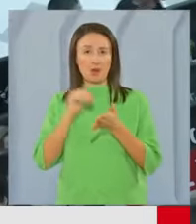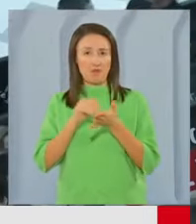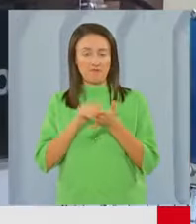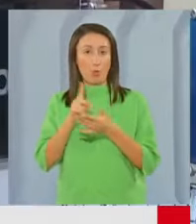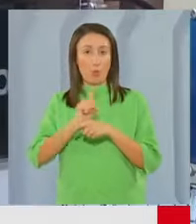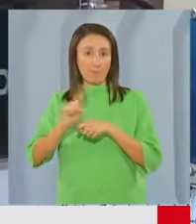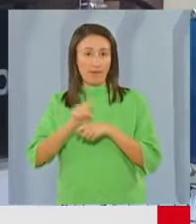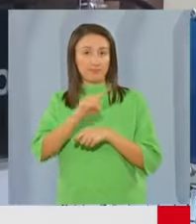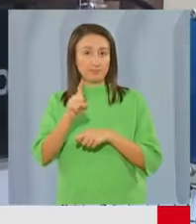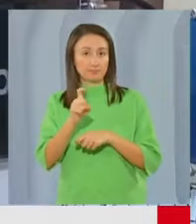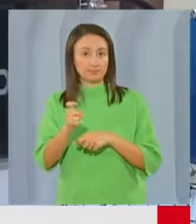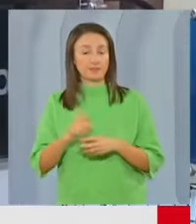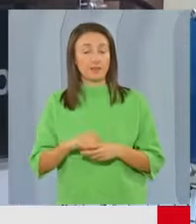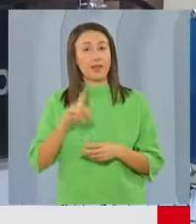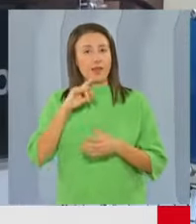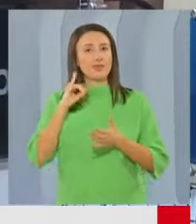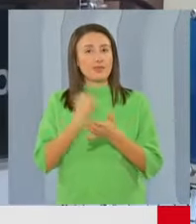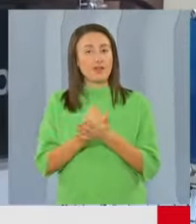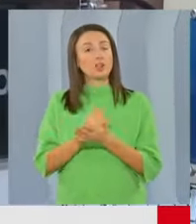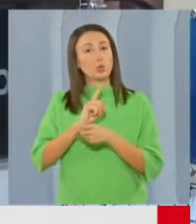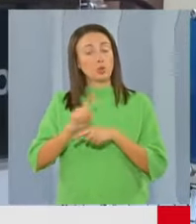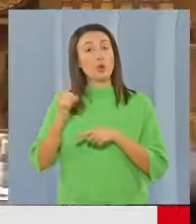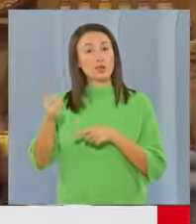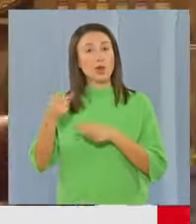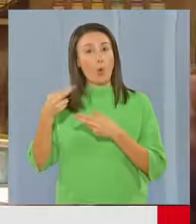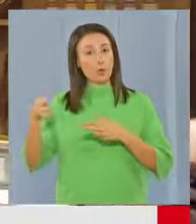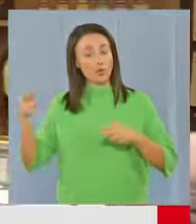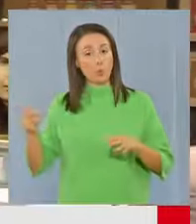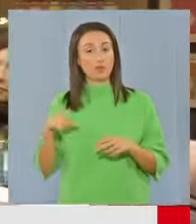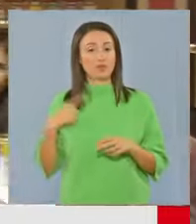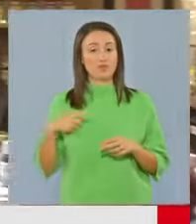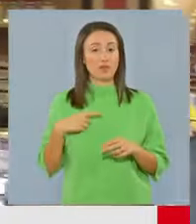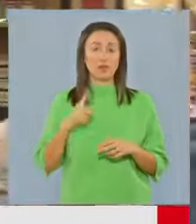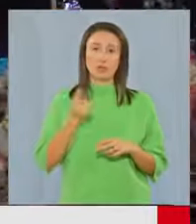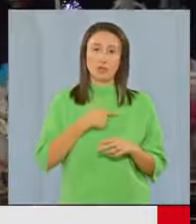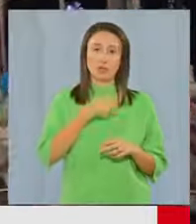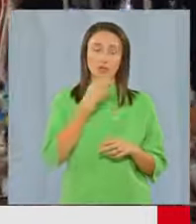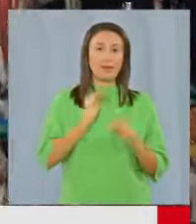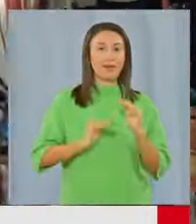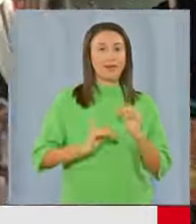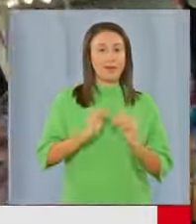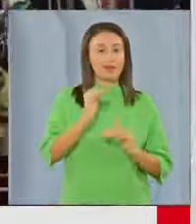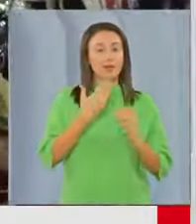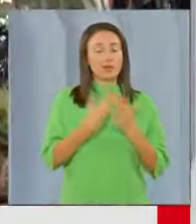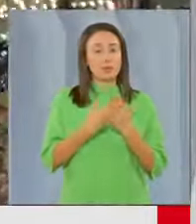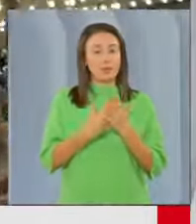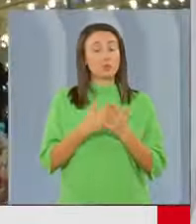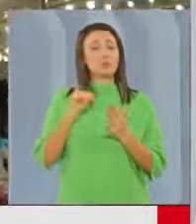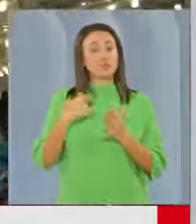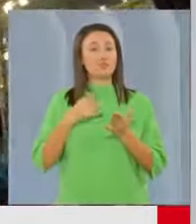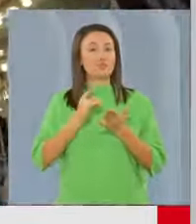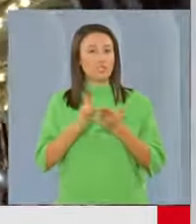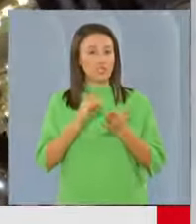nevoie de un obiect anume într adevăr lucrul acesta continuă să fie aș putea spune chiar în creștere pentru că mai ales că și